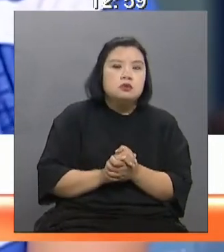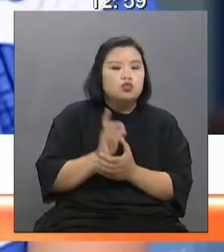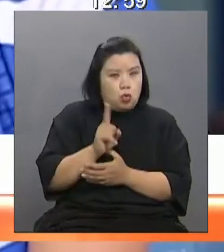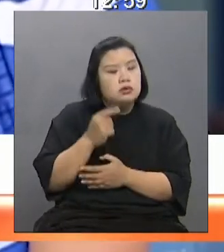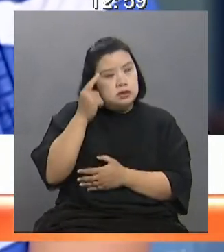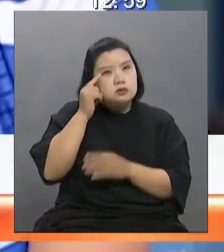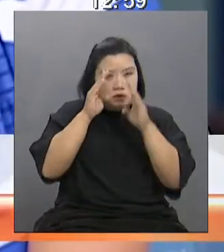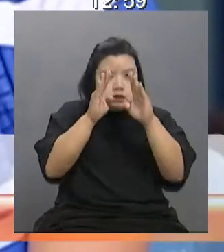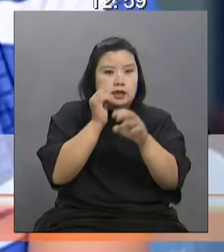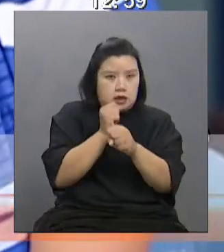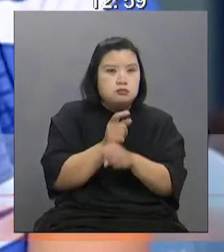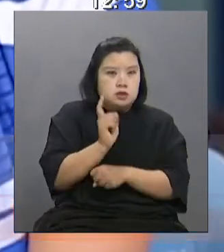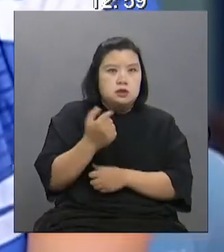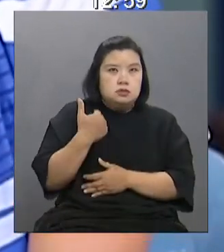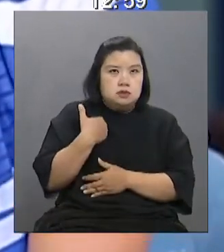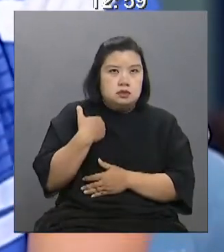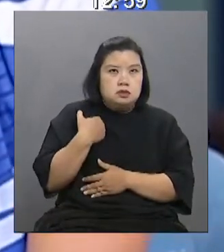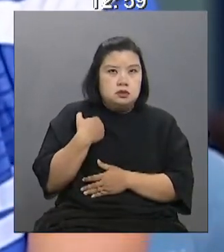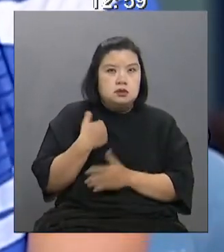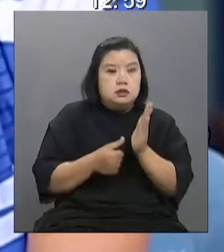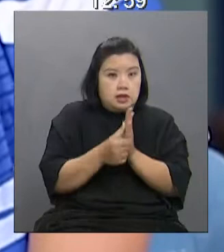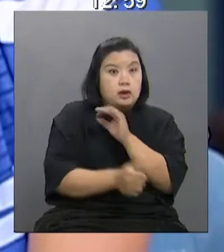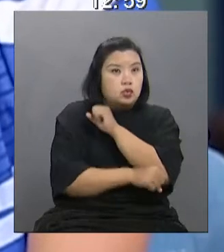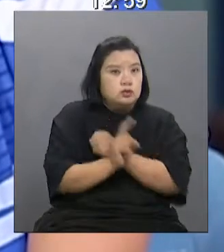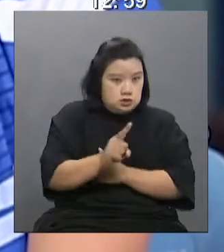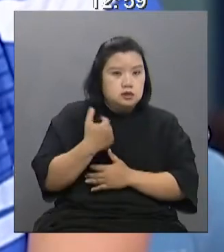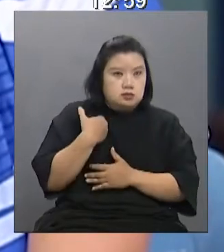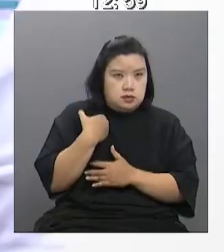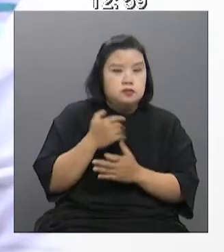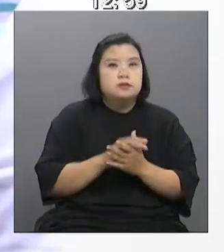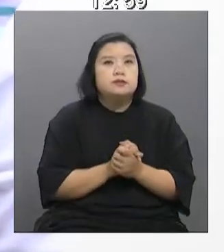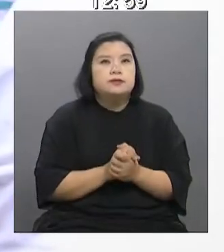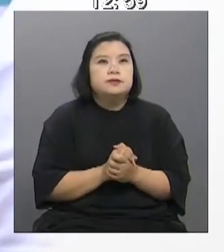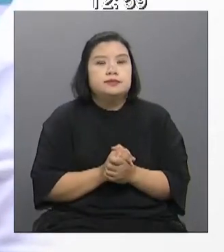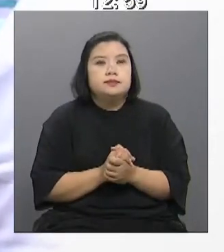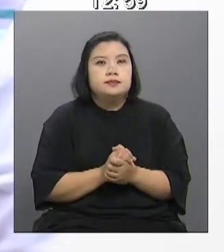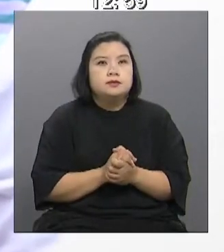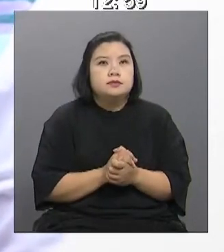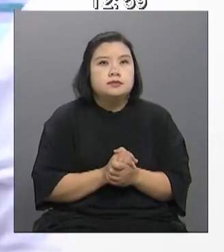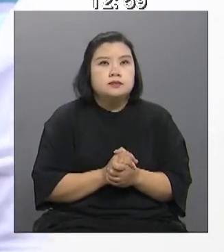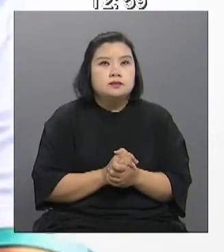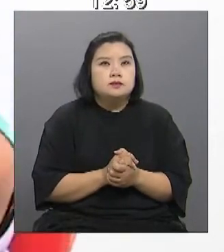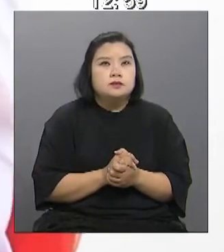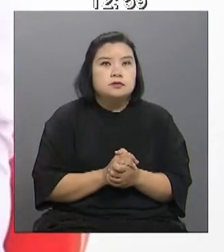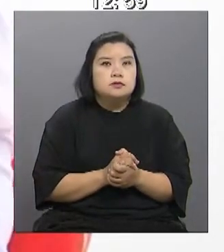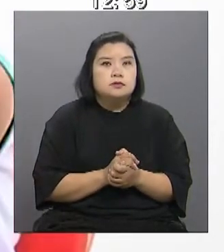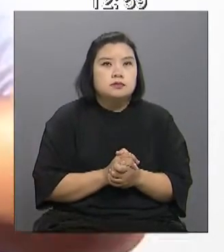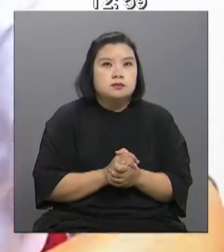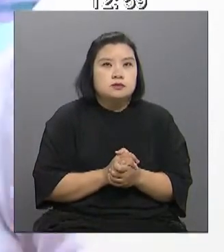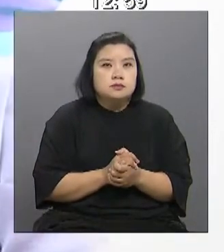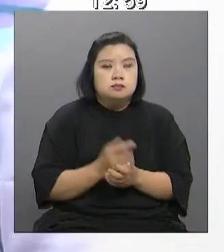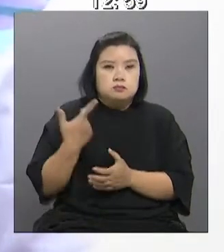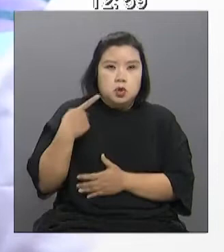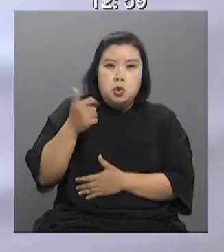ะคือได้จริงๆแก้ได้จริงๆค่ะจุดแก้โจรเนี่ย ประโยชน์ก็หลายอย่างอยู่ห้าวกับบ่แม่นแต่ลูกเน